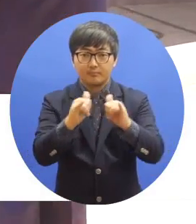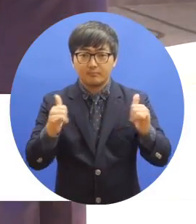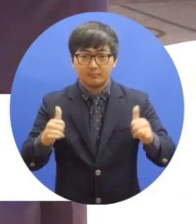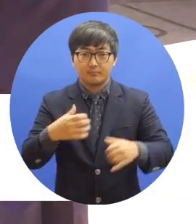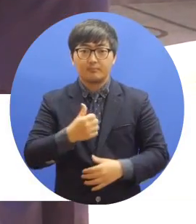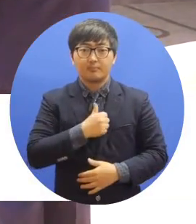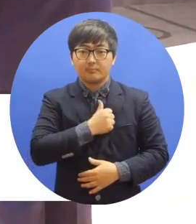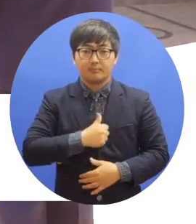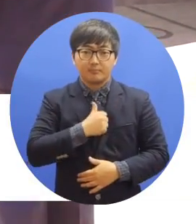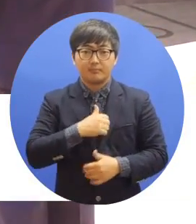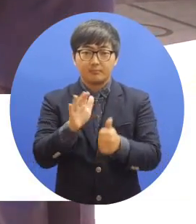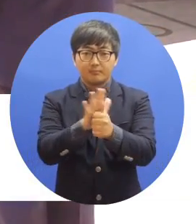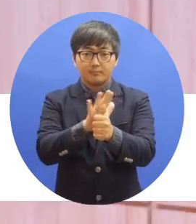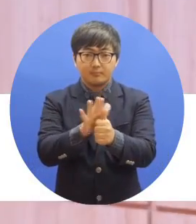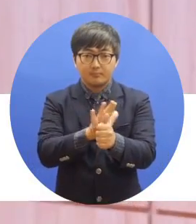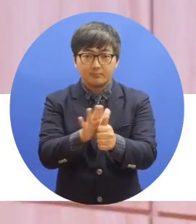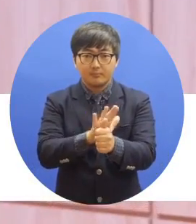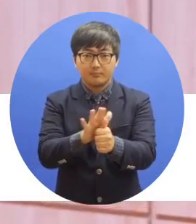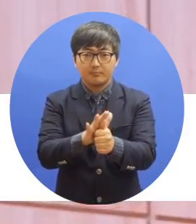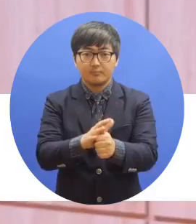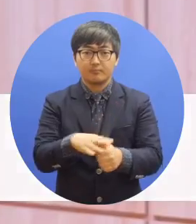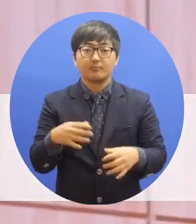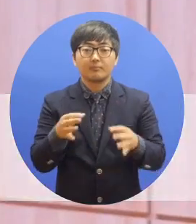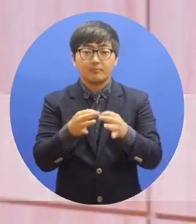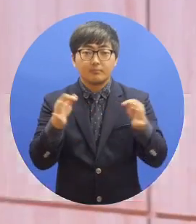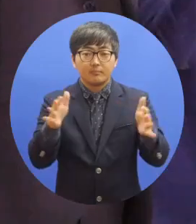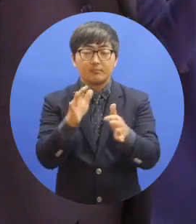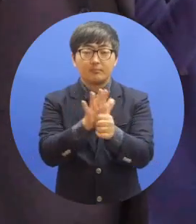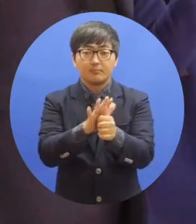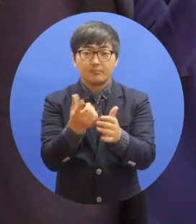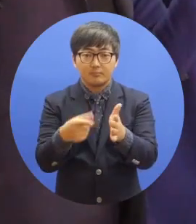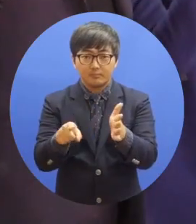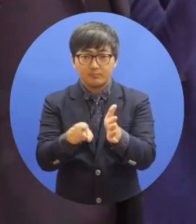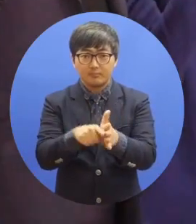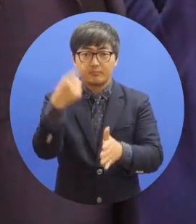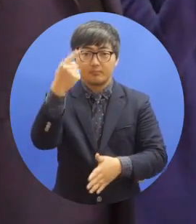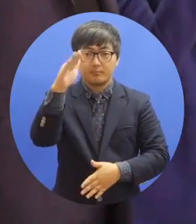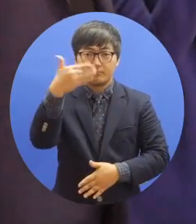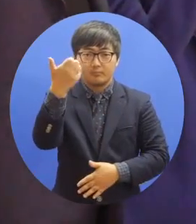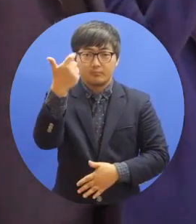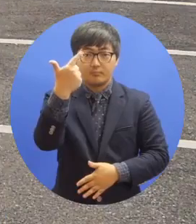농업인의 긍지와 자부심을 고취시키면서 그간의 노고를 위로하고자